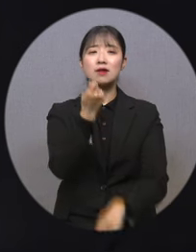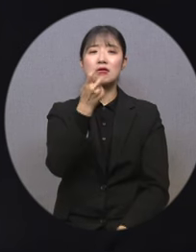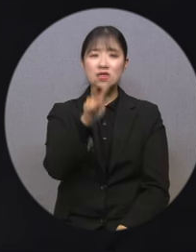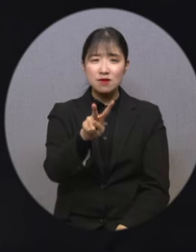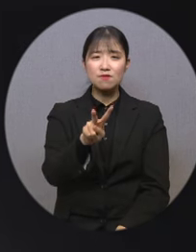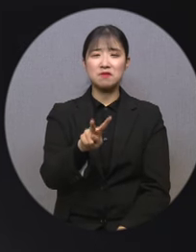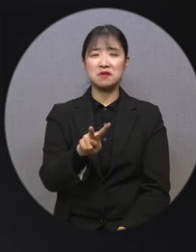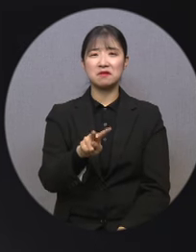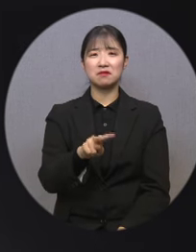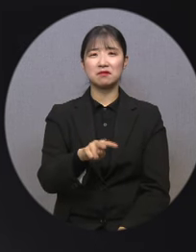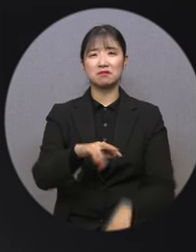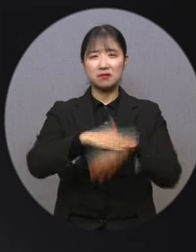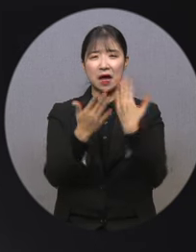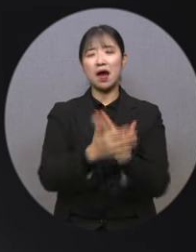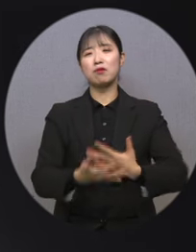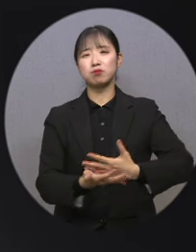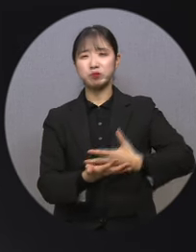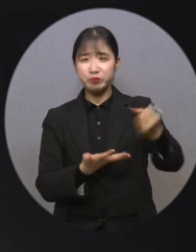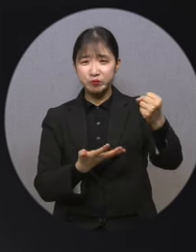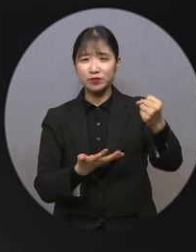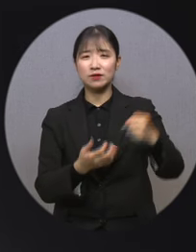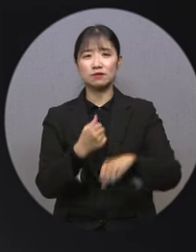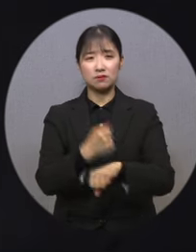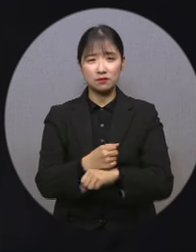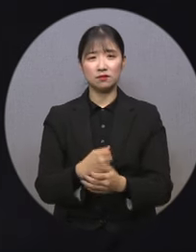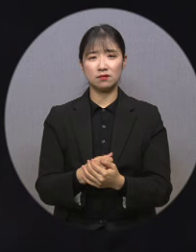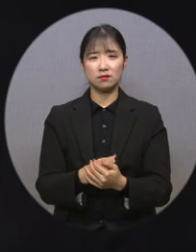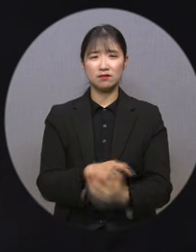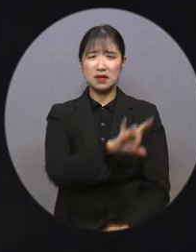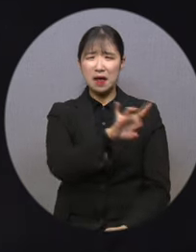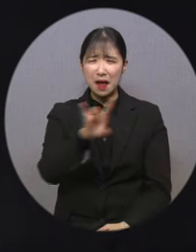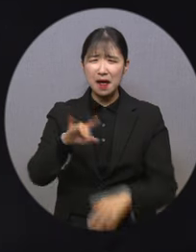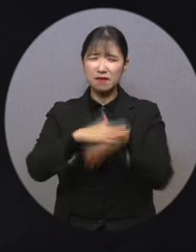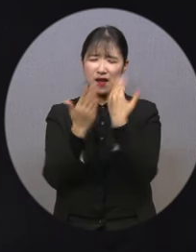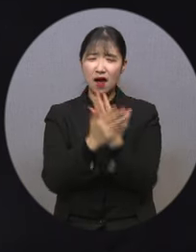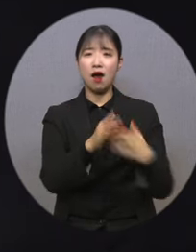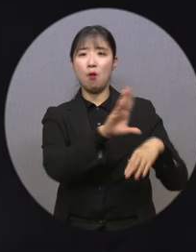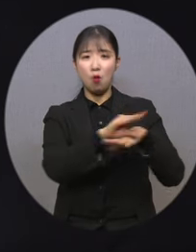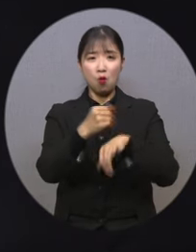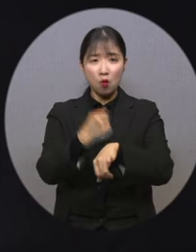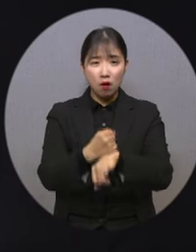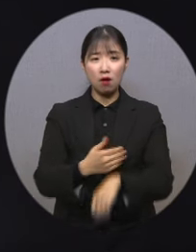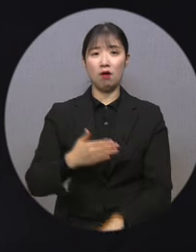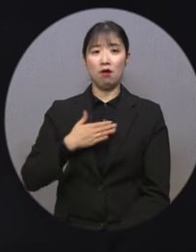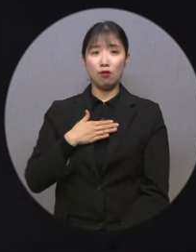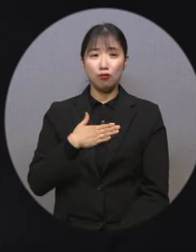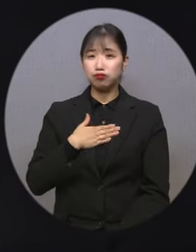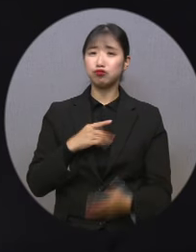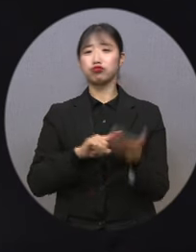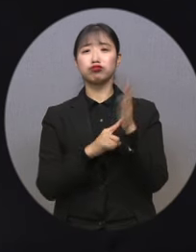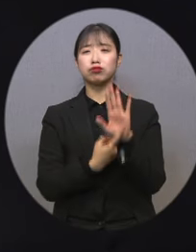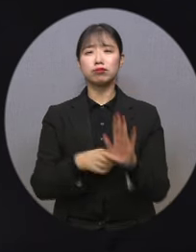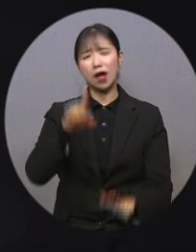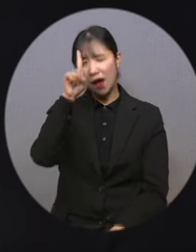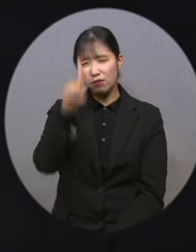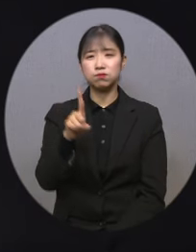텔레비들을 독점하다시피 하고 일구서 일투족을 보도해주면서 우리가 나왔다는 걸 한 번을 내주질 않아.